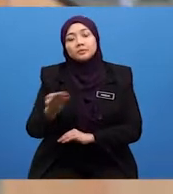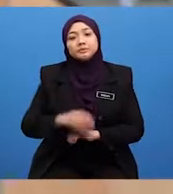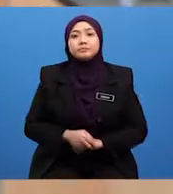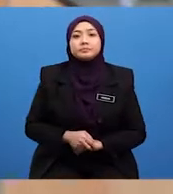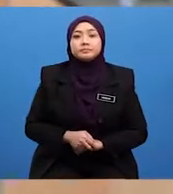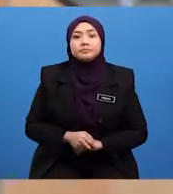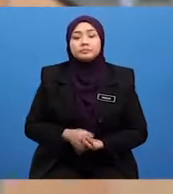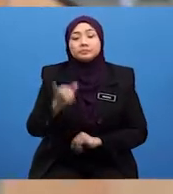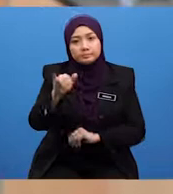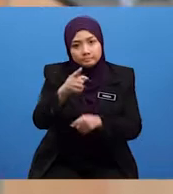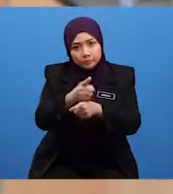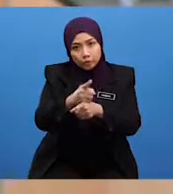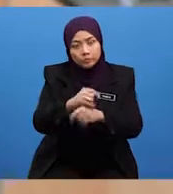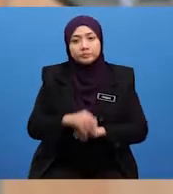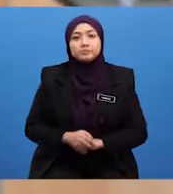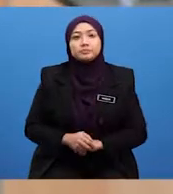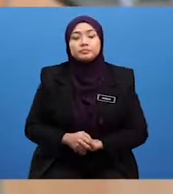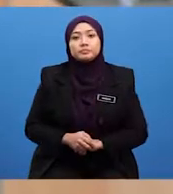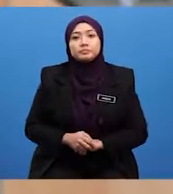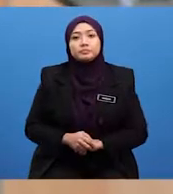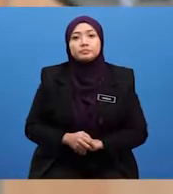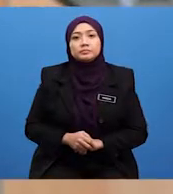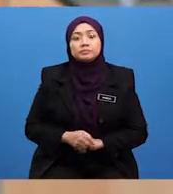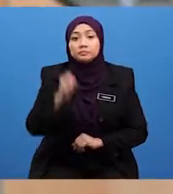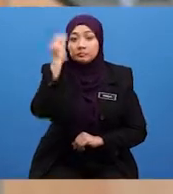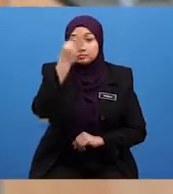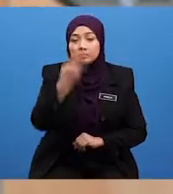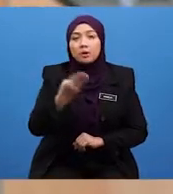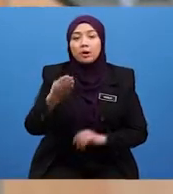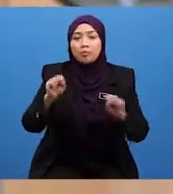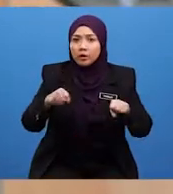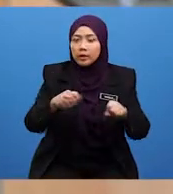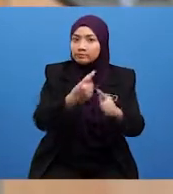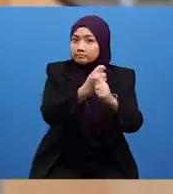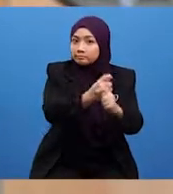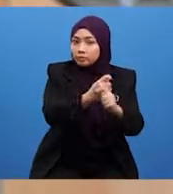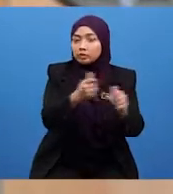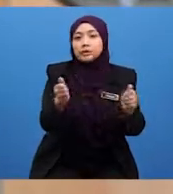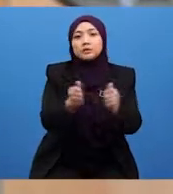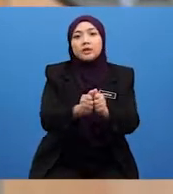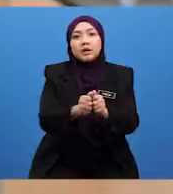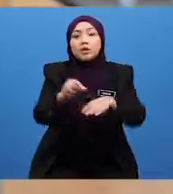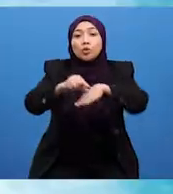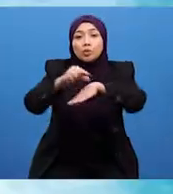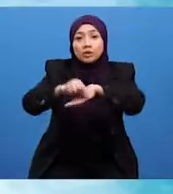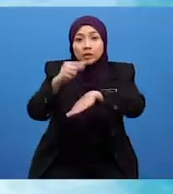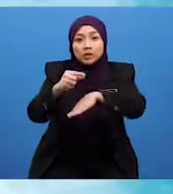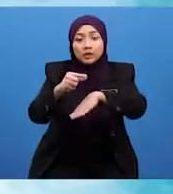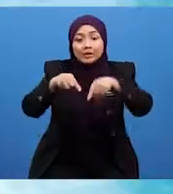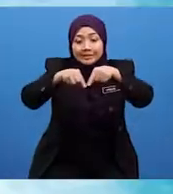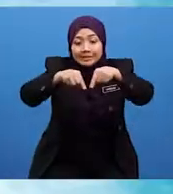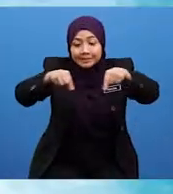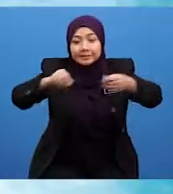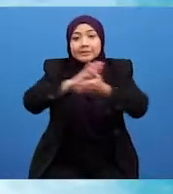Ya, betul. Sifat-sifat bahan boleh ditentukan dengan menggunakan